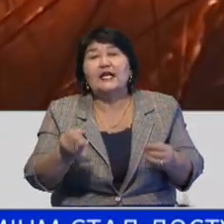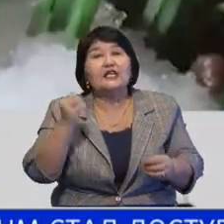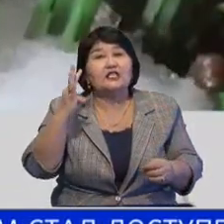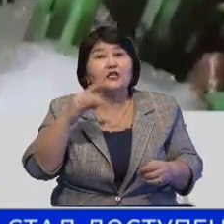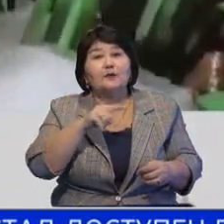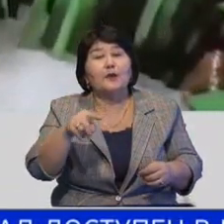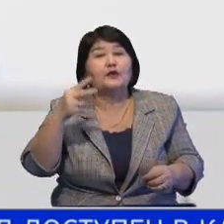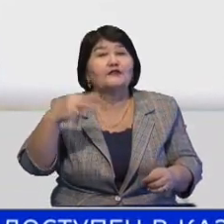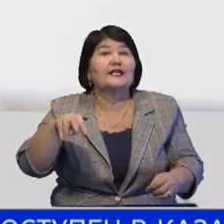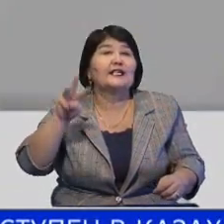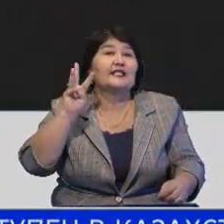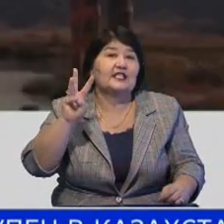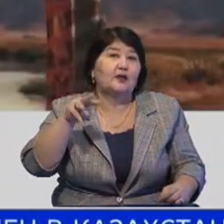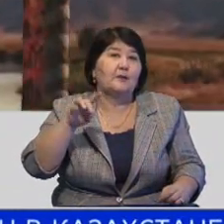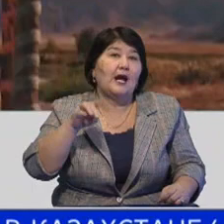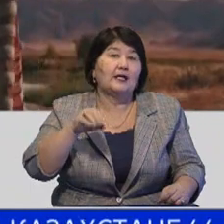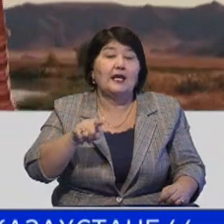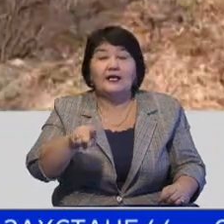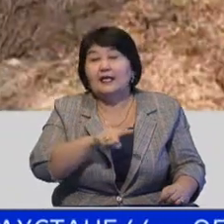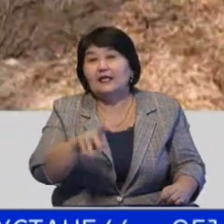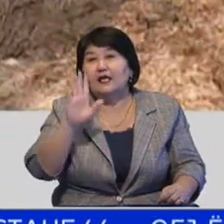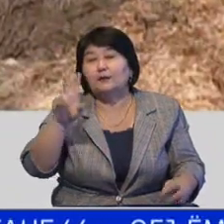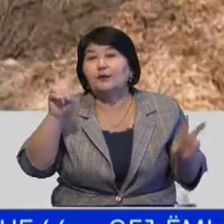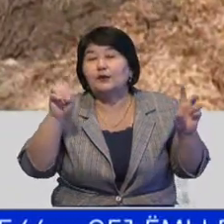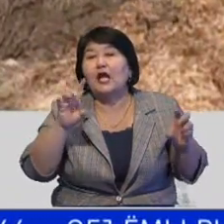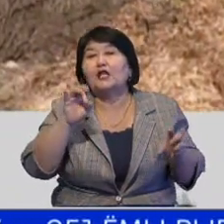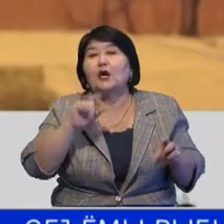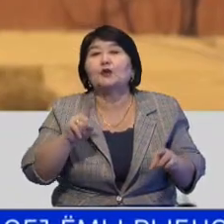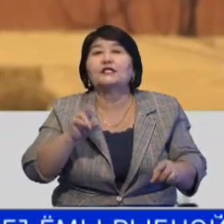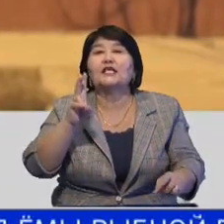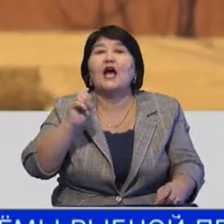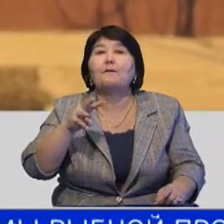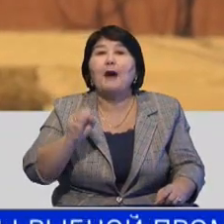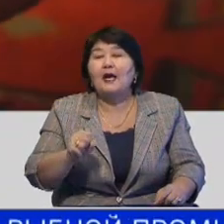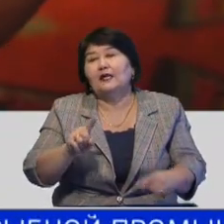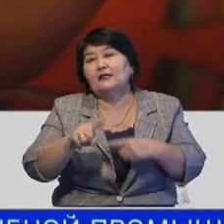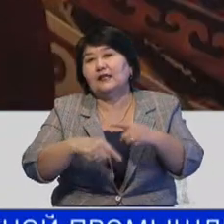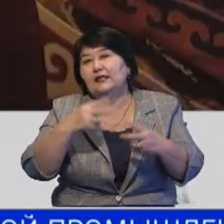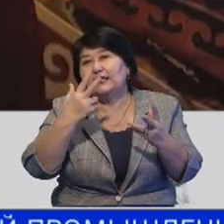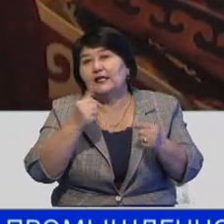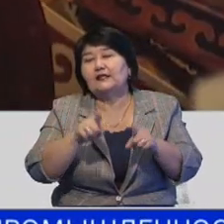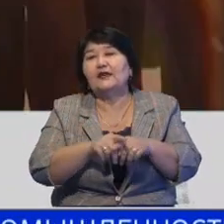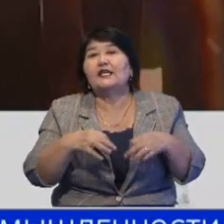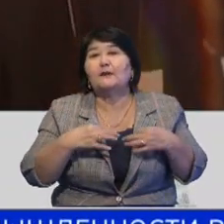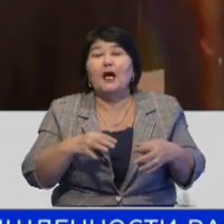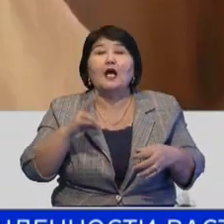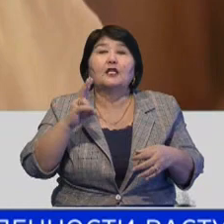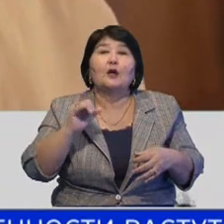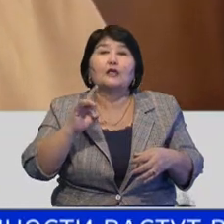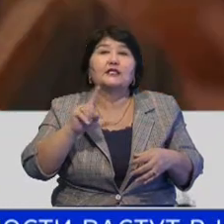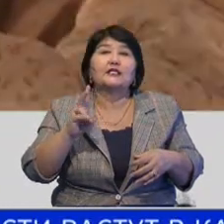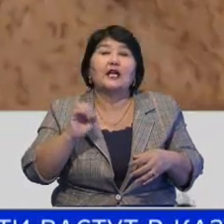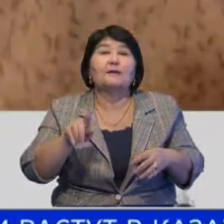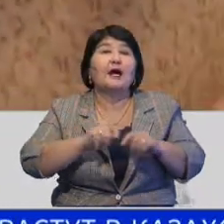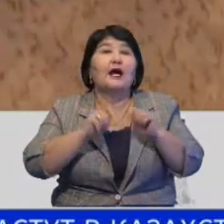14 по 23 марта эта декада отныне будет называться наур нома так и спокон веков назвали этот праздник наур нома по